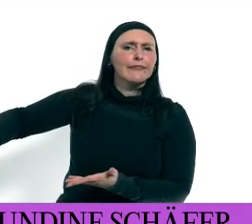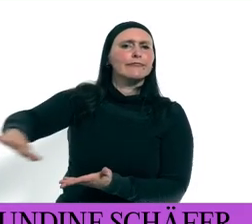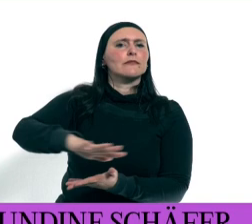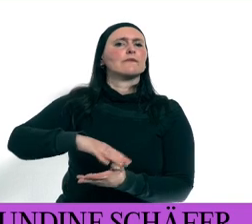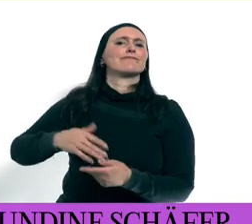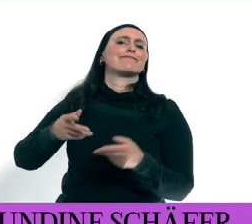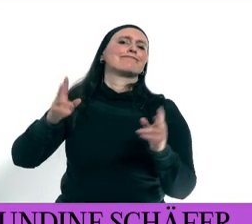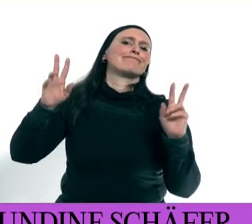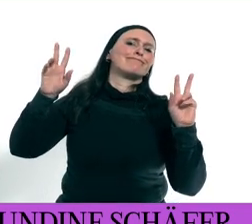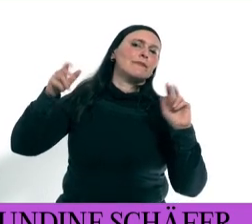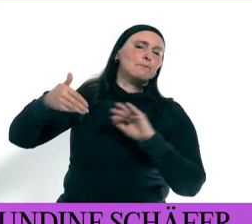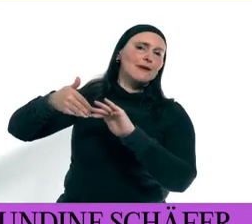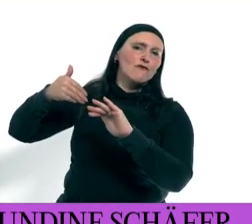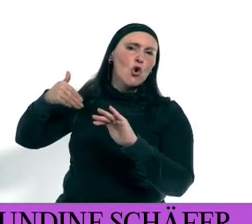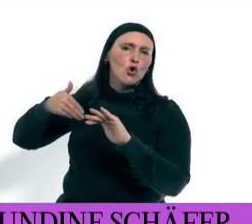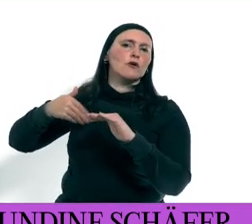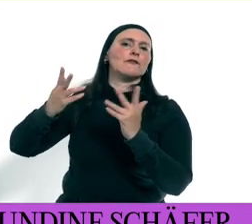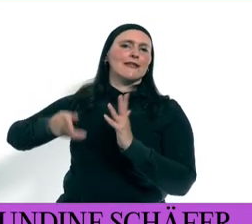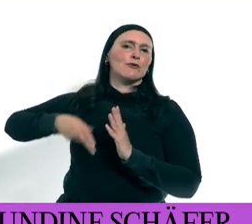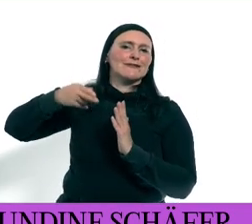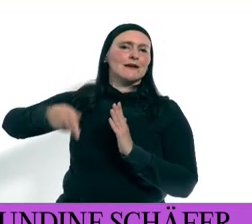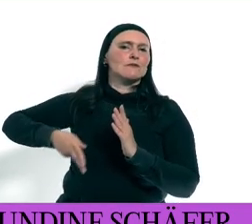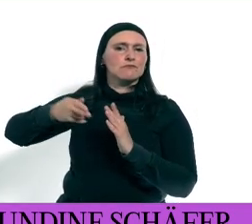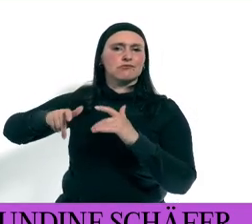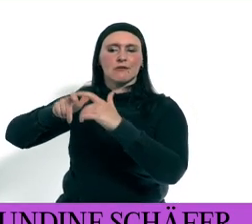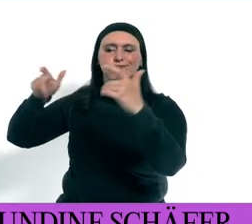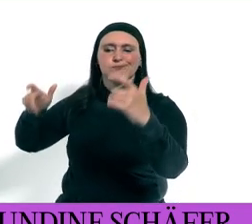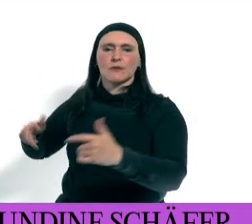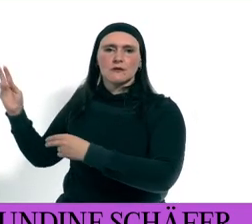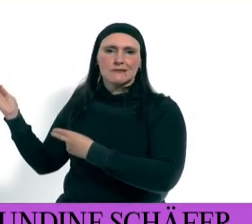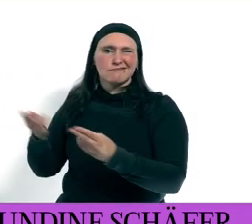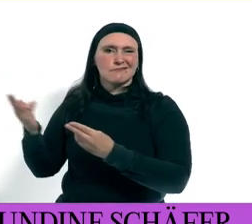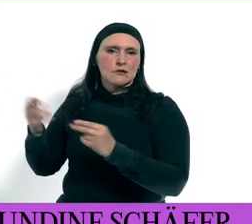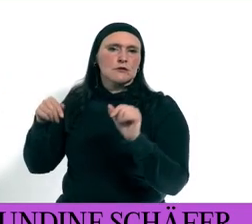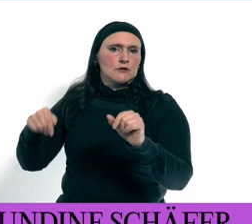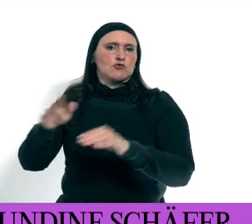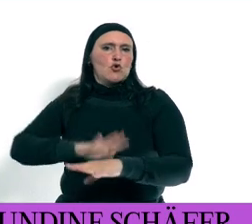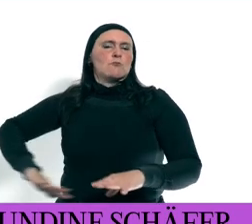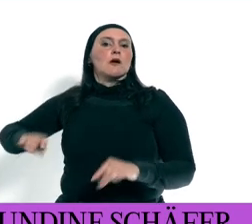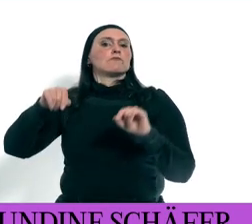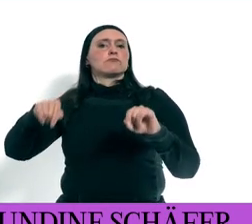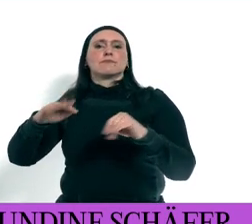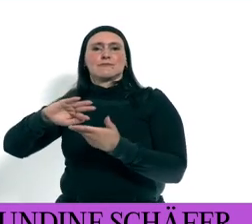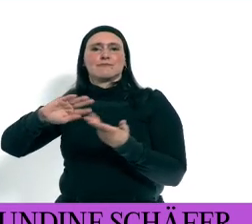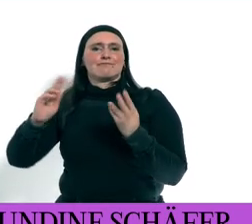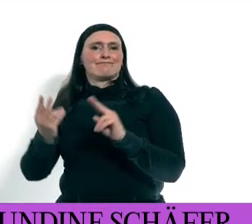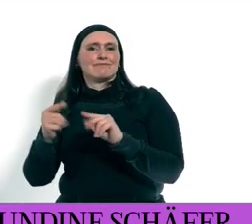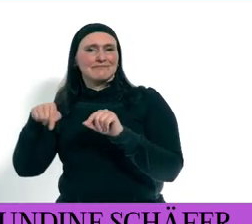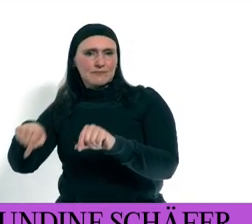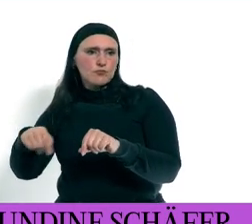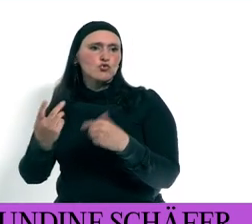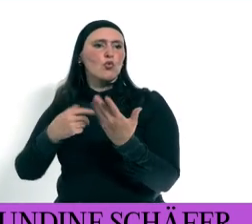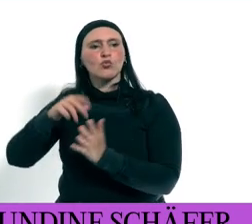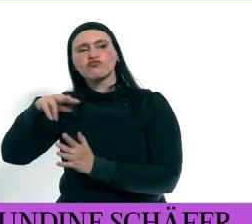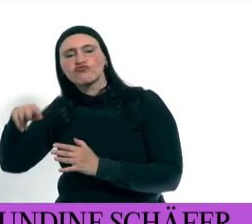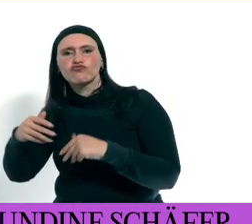ihre Residenz hatten, habt ihr auch etwas anzubieten für die lokale Community? Und ich meine, ich bin jetzt hier zum Beispiel kein